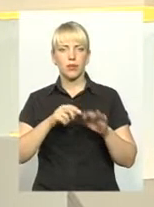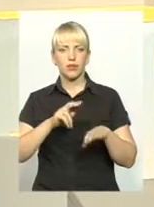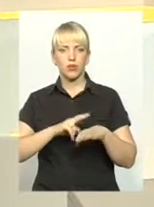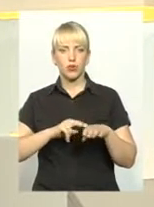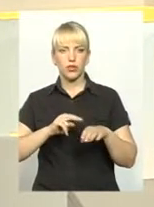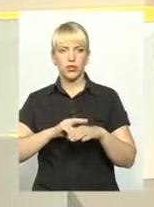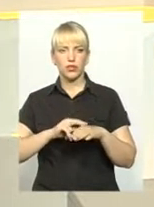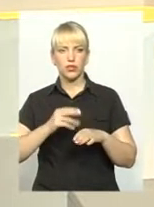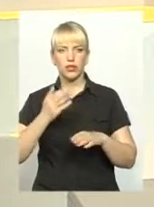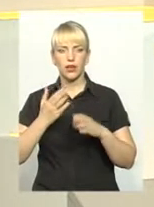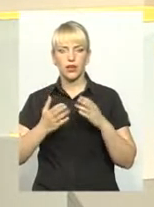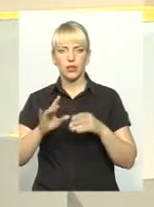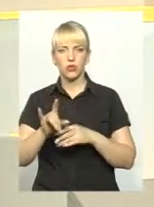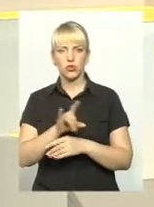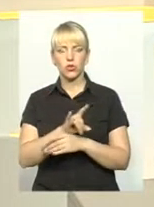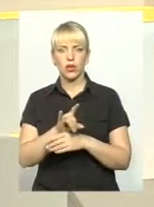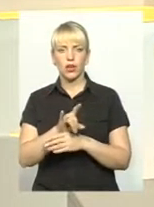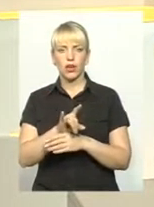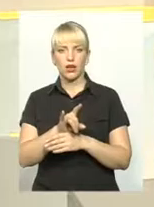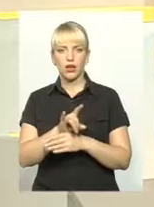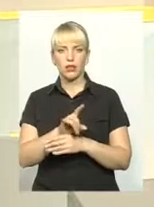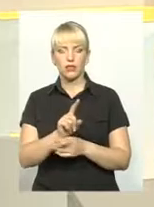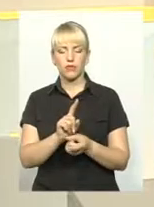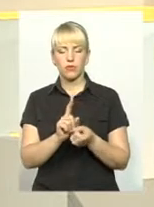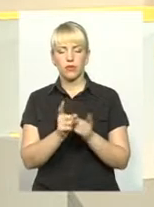якщо шахрайство